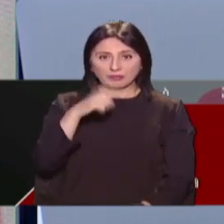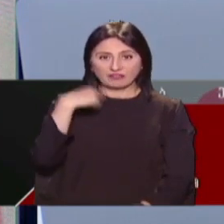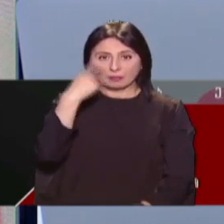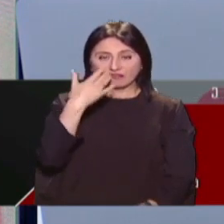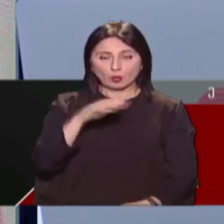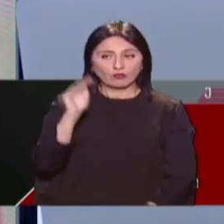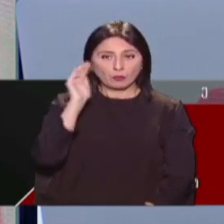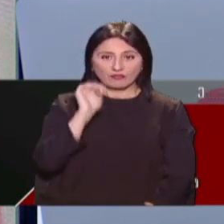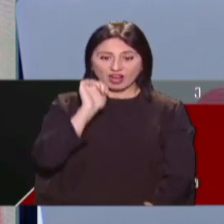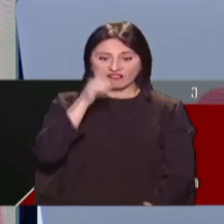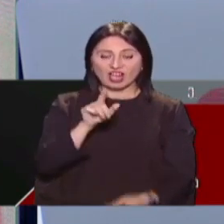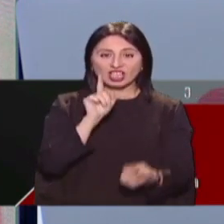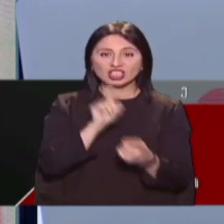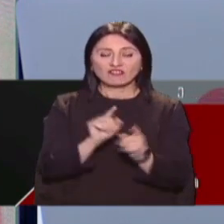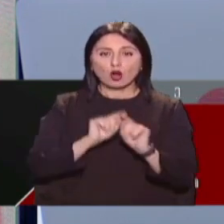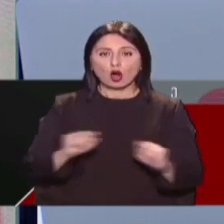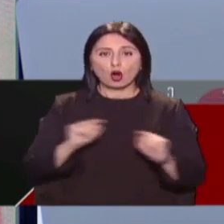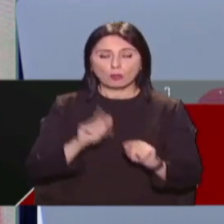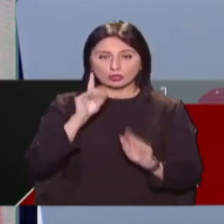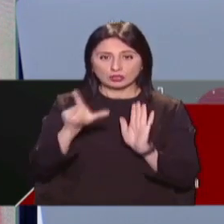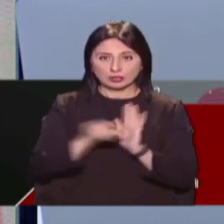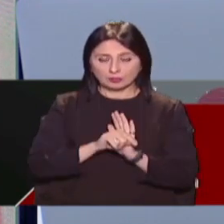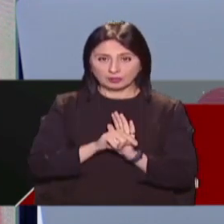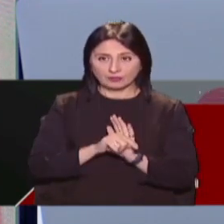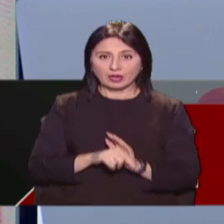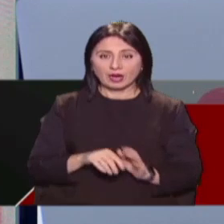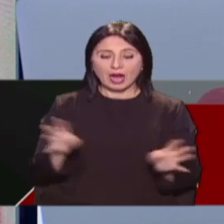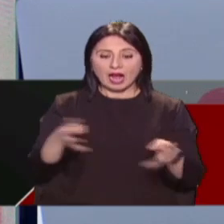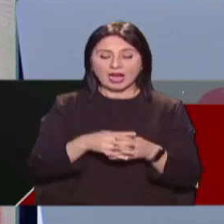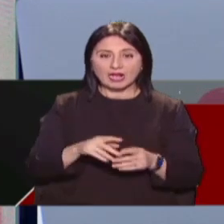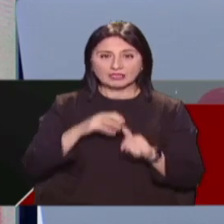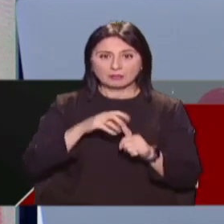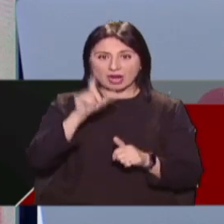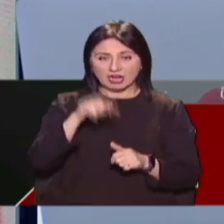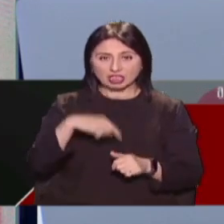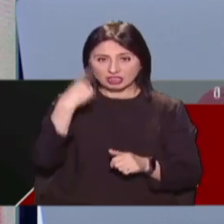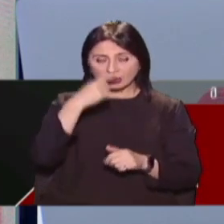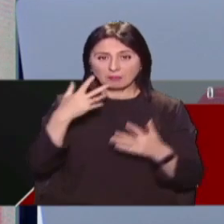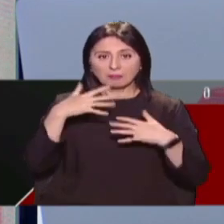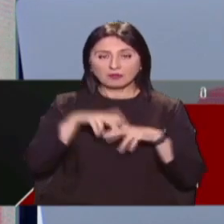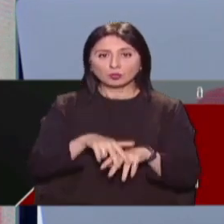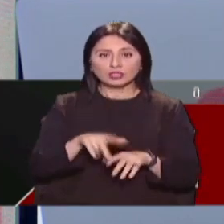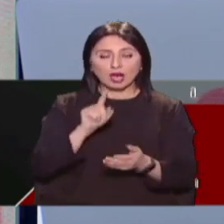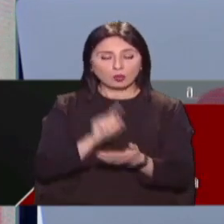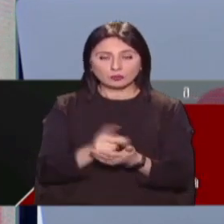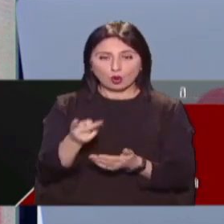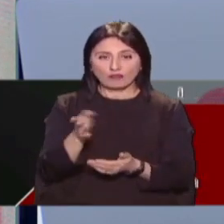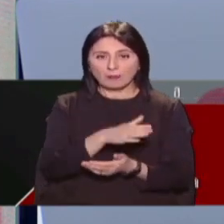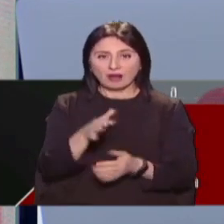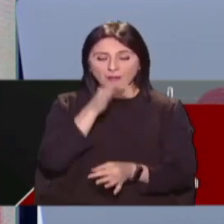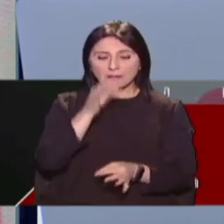პირებს უკვე მოუსმინა ხალხის შეხვედრები ოპოზიციასთან იგეგმება. ალიანსის მაღალჩინოსანი ინკლუზიური პროცესის აუცილებლობაზე და ორივე